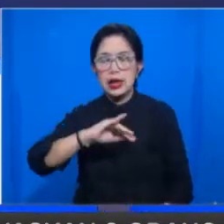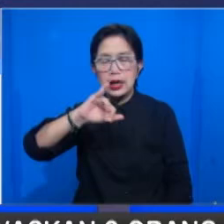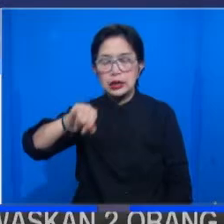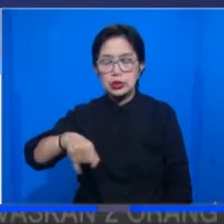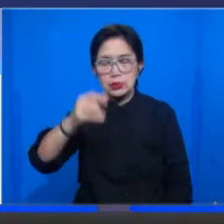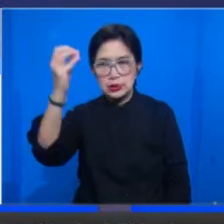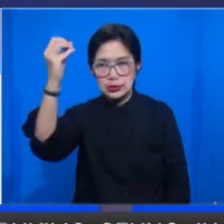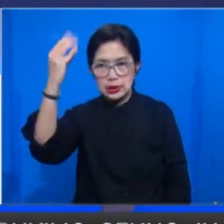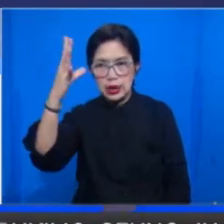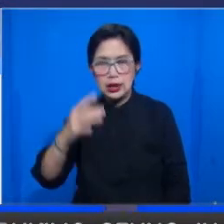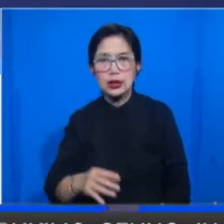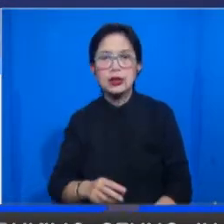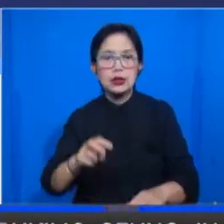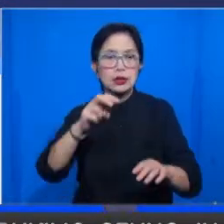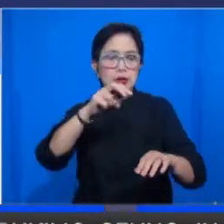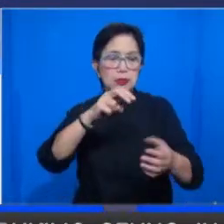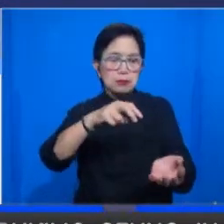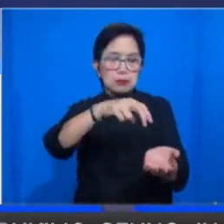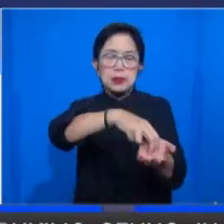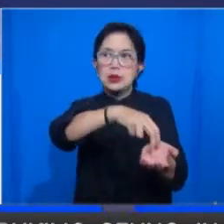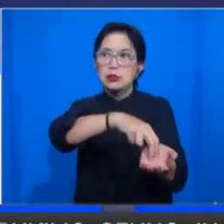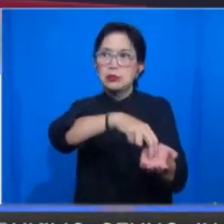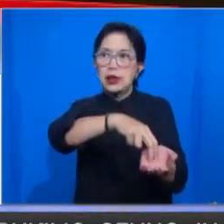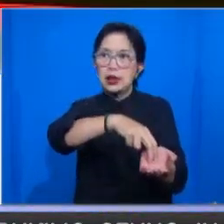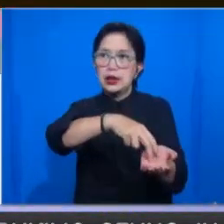berhasil ditemukan dan dievakuasi oleh tim SAR.